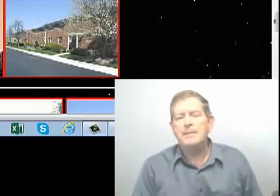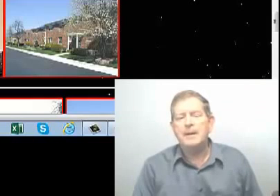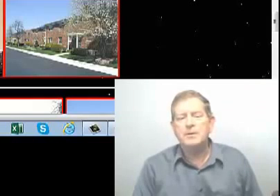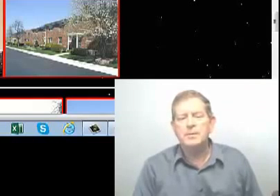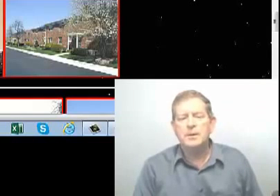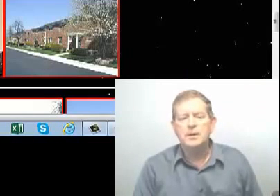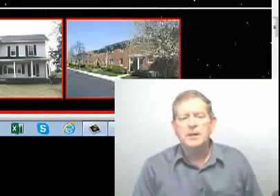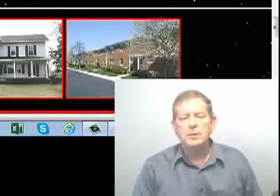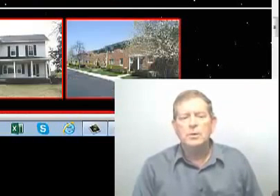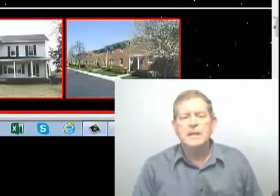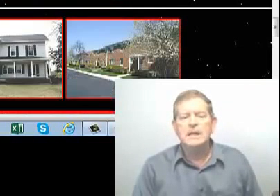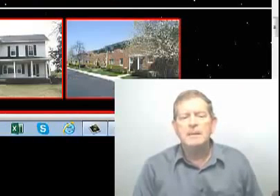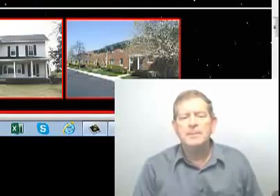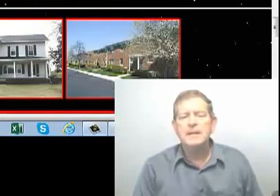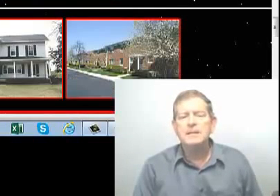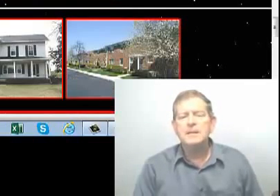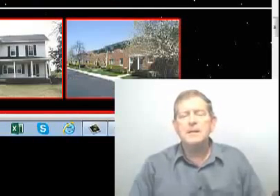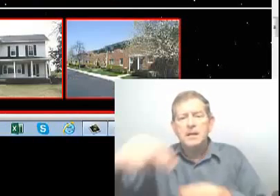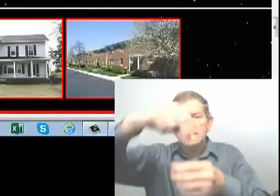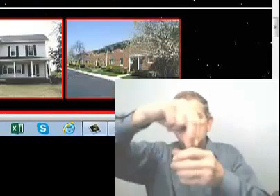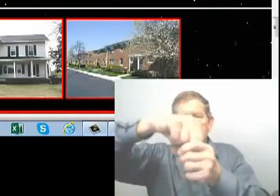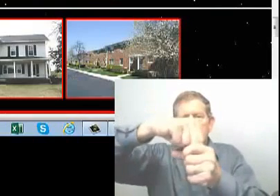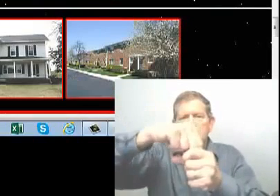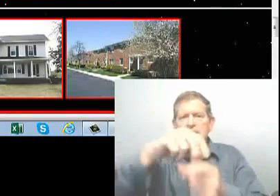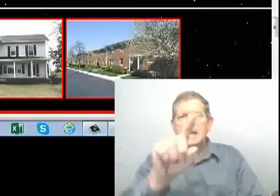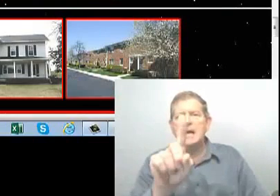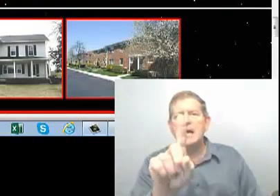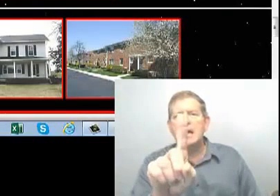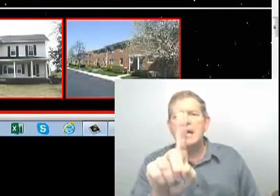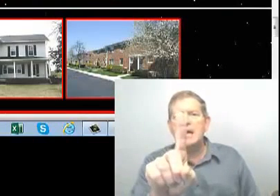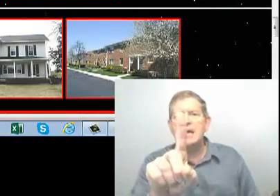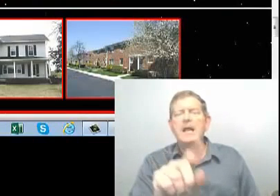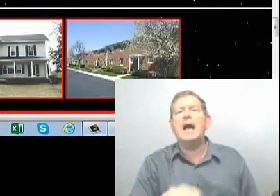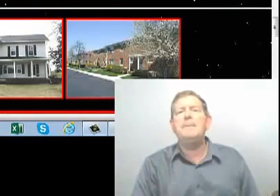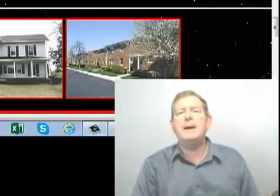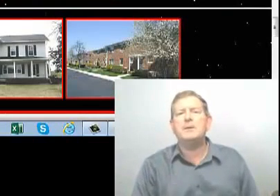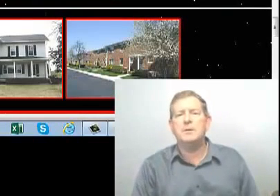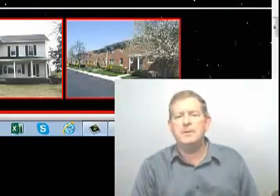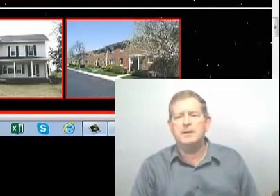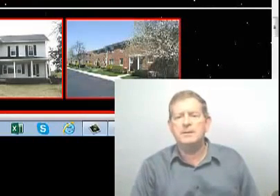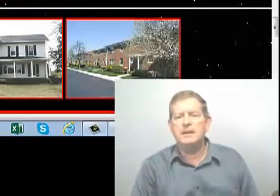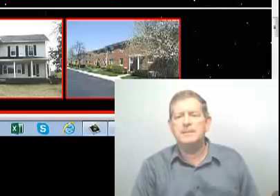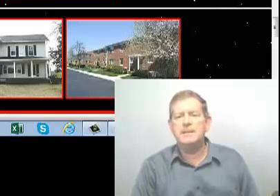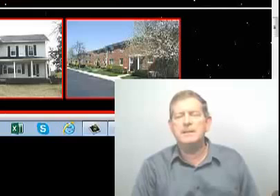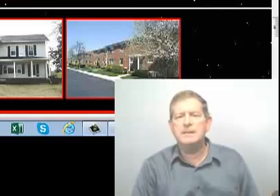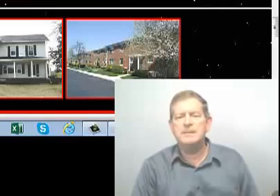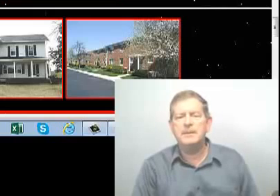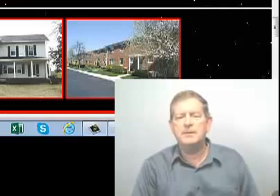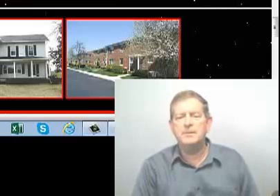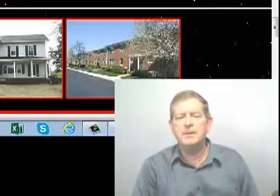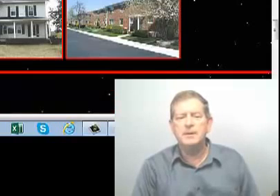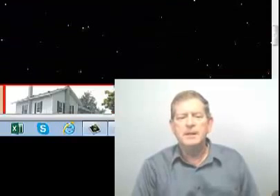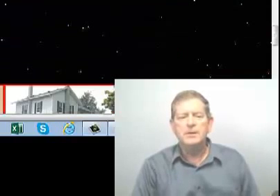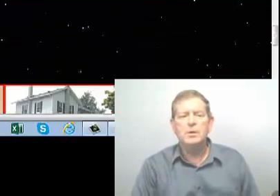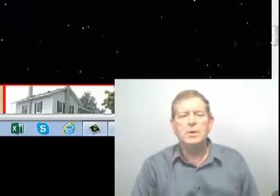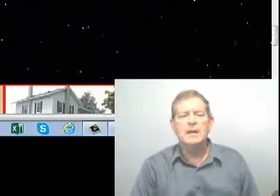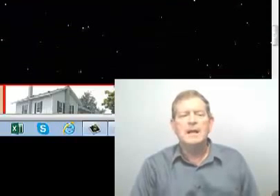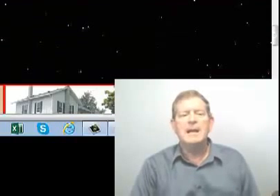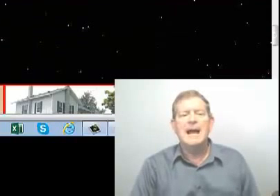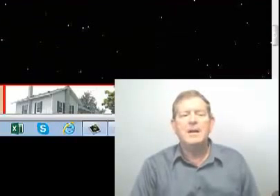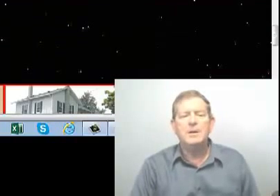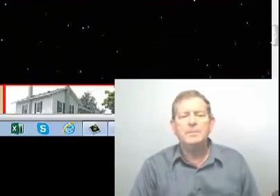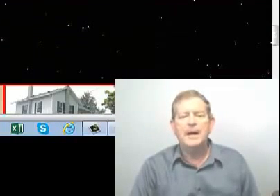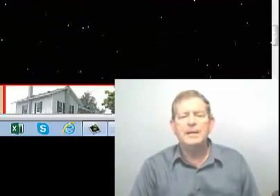l'idée, c'est l'appartement. Donc, il habite dans un appartement. Il habite dans un appartement.